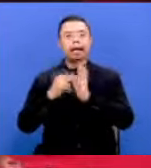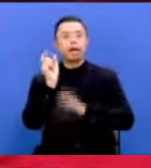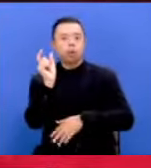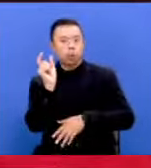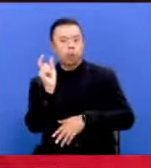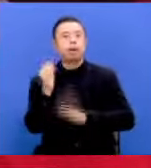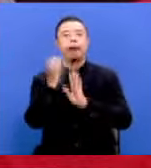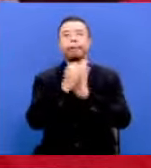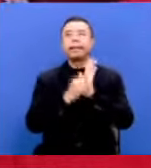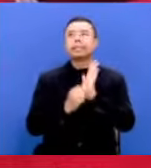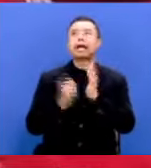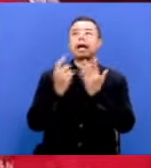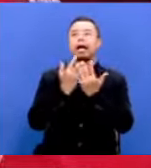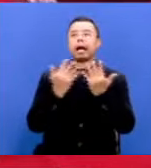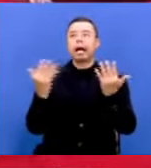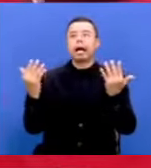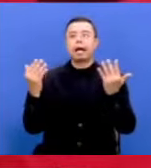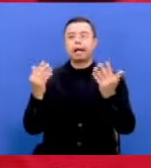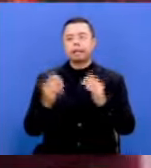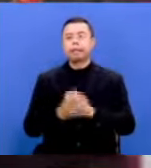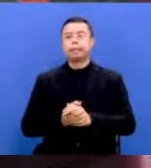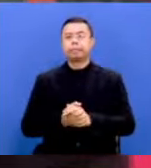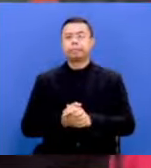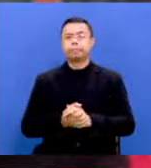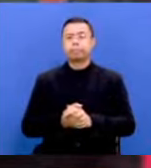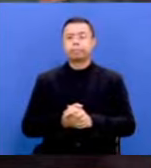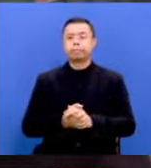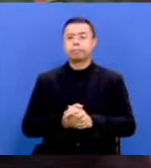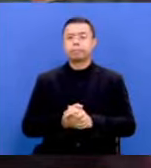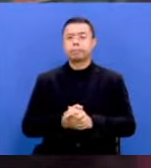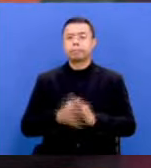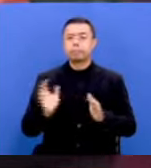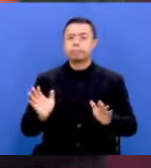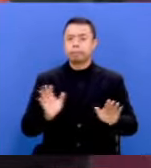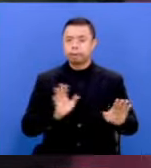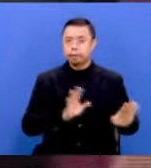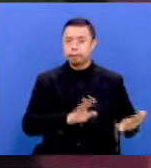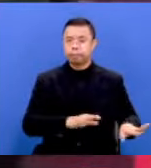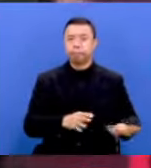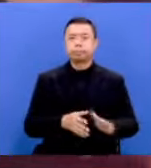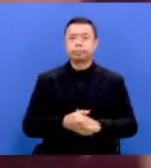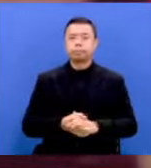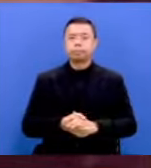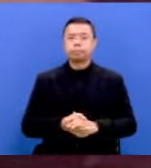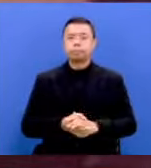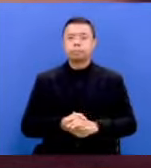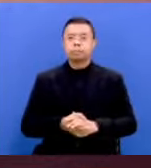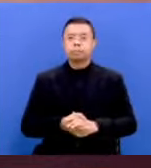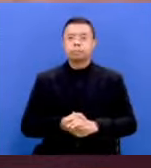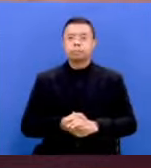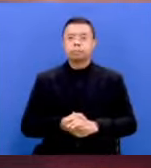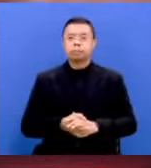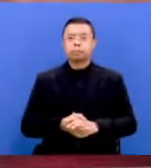pesta rakyat Sal Jawa Tengah adity Bayu Ikra angganaan t